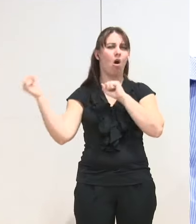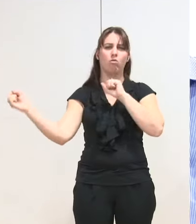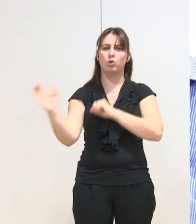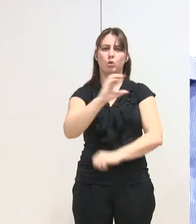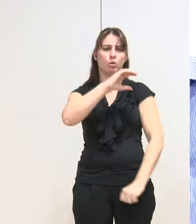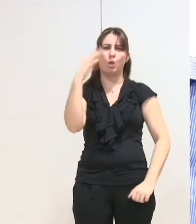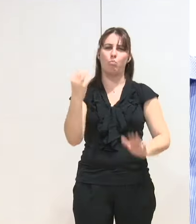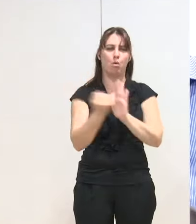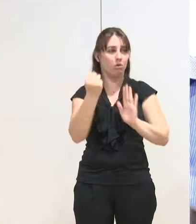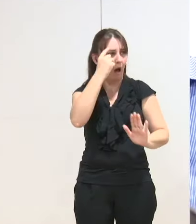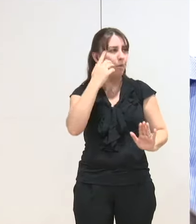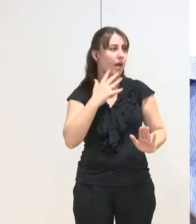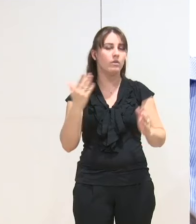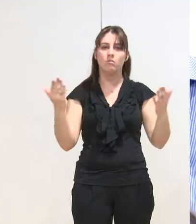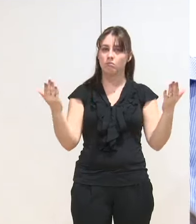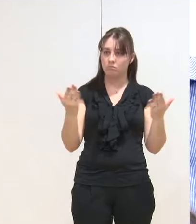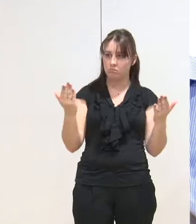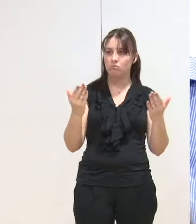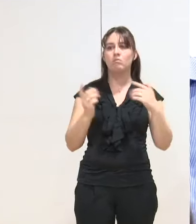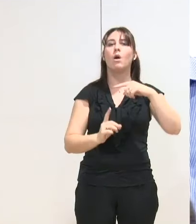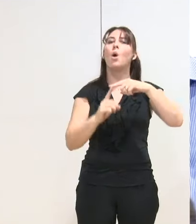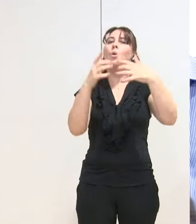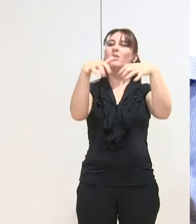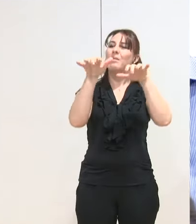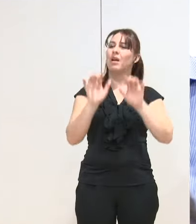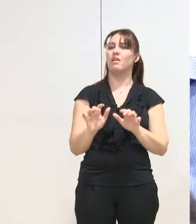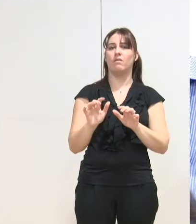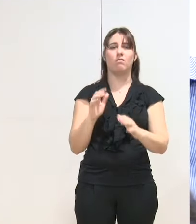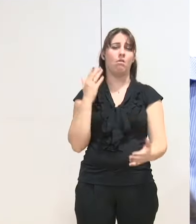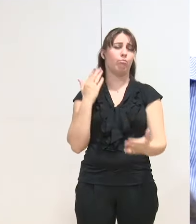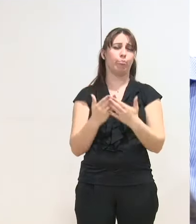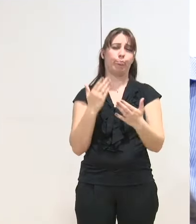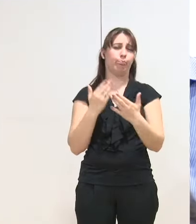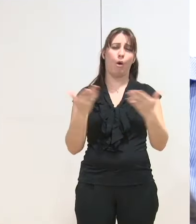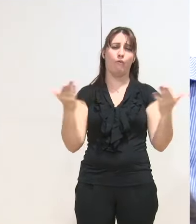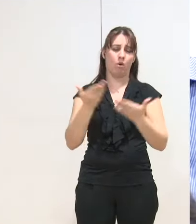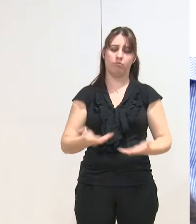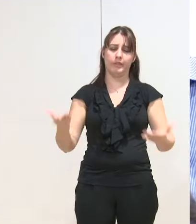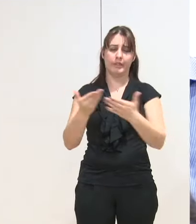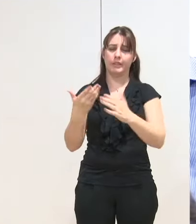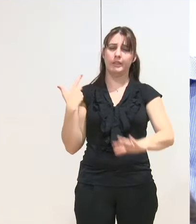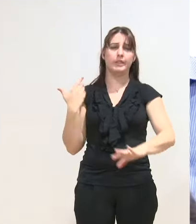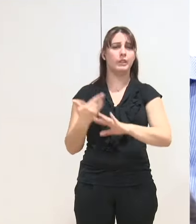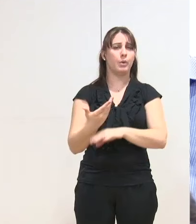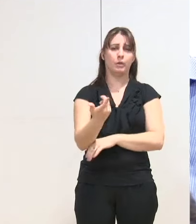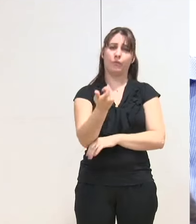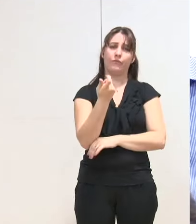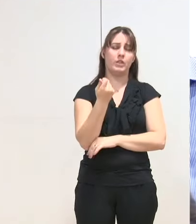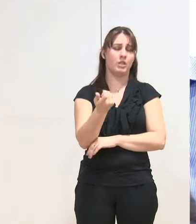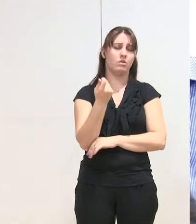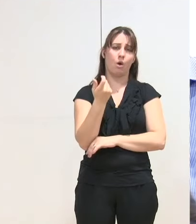crois c'est de dire que ce compte administratif témoigne d'une situation financière